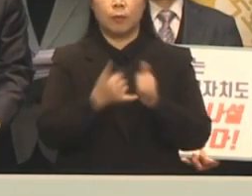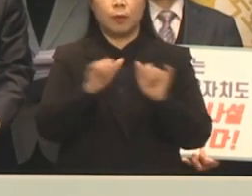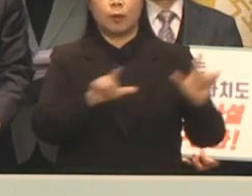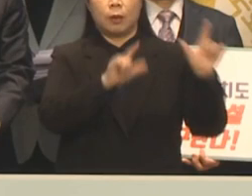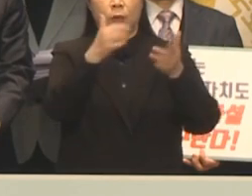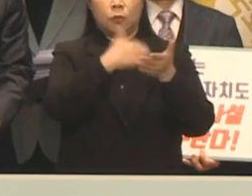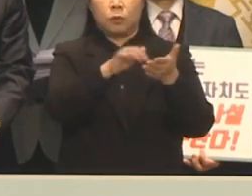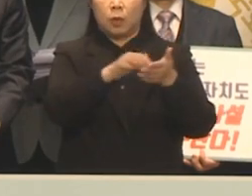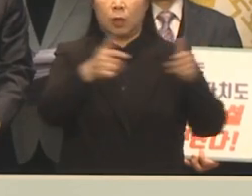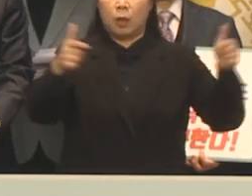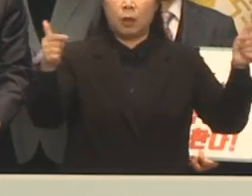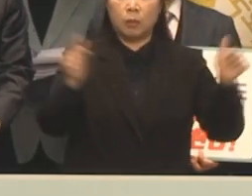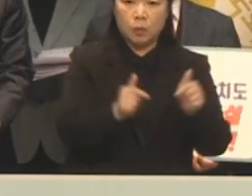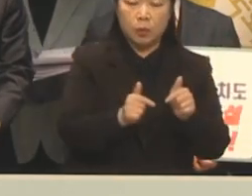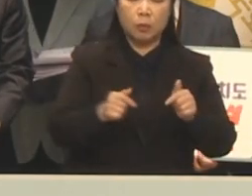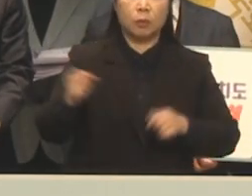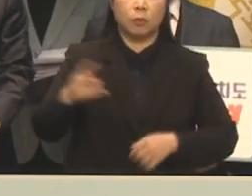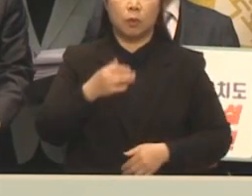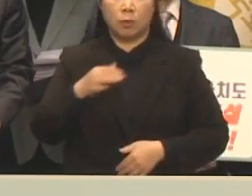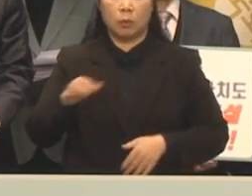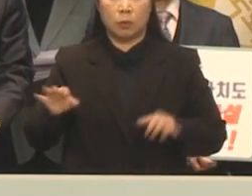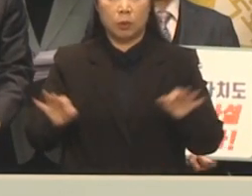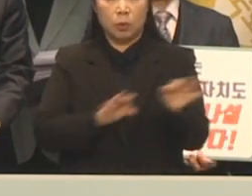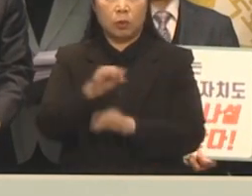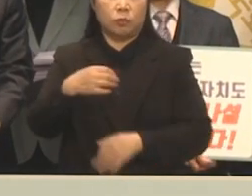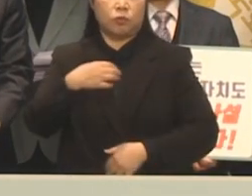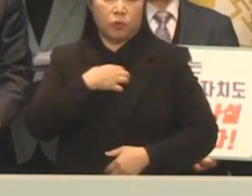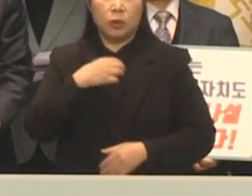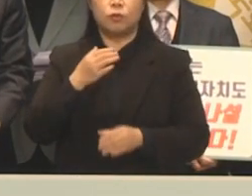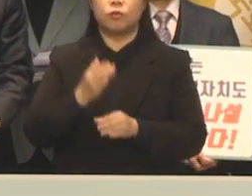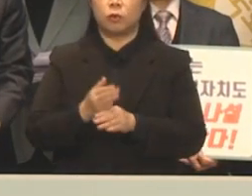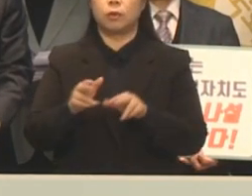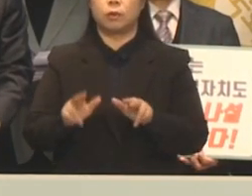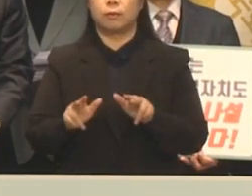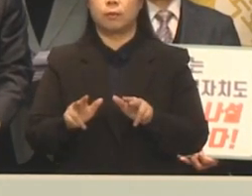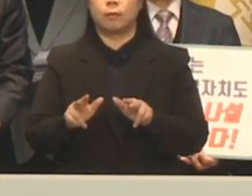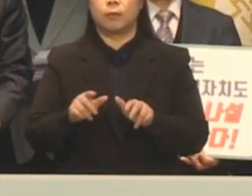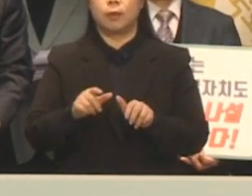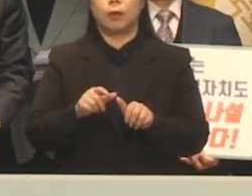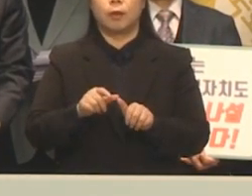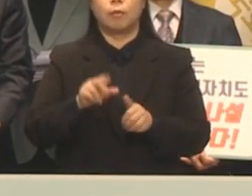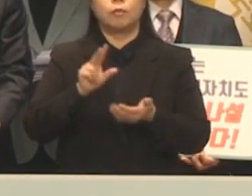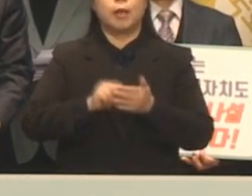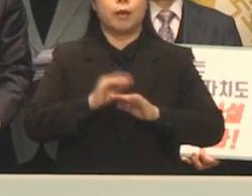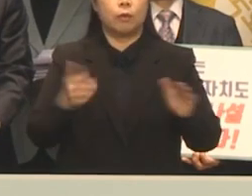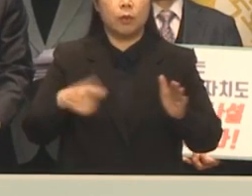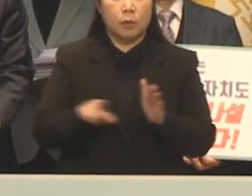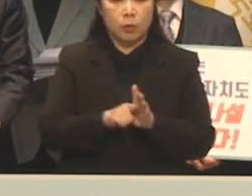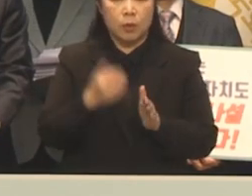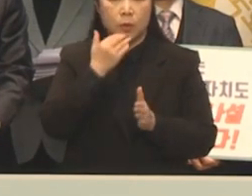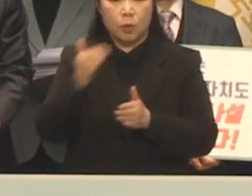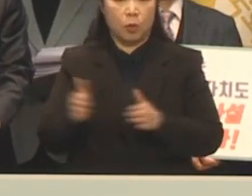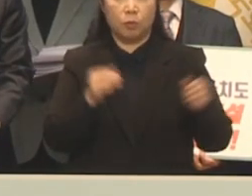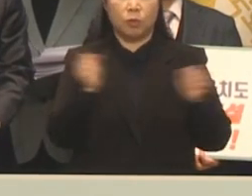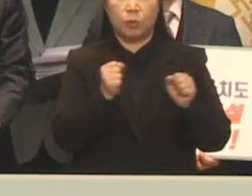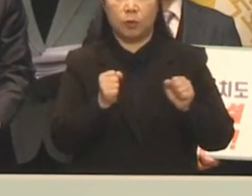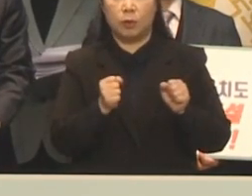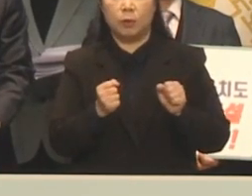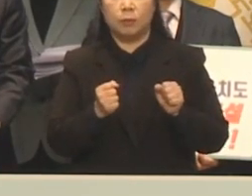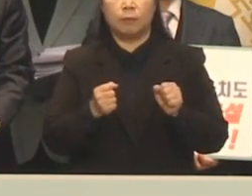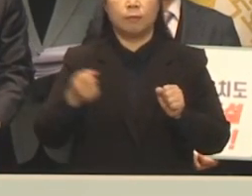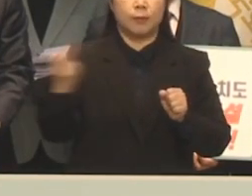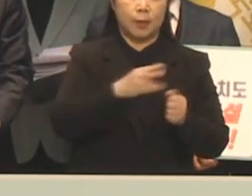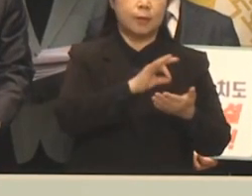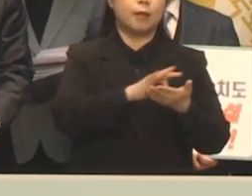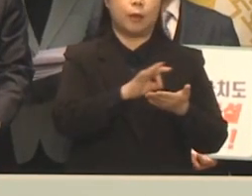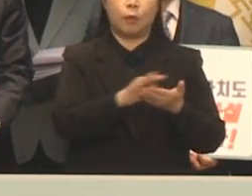감소와 경기 위기에 빠진 대한민국을 구하기 위해 경기 북부를 다시 써야